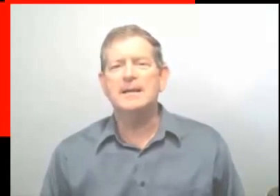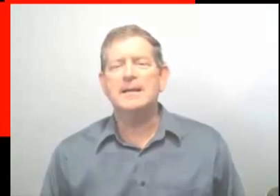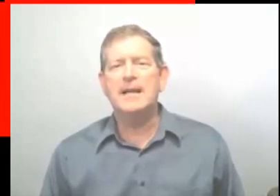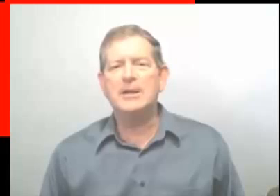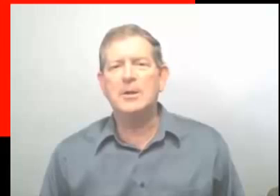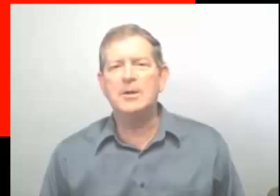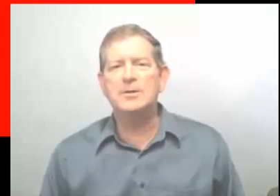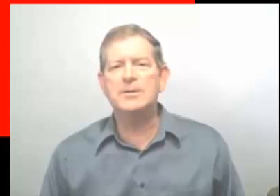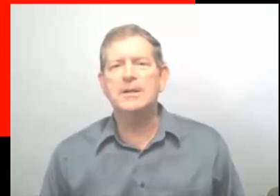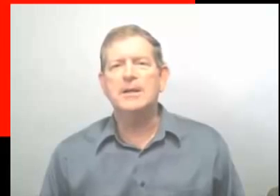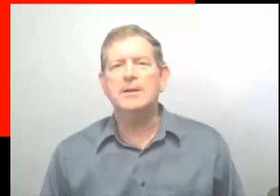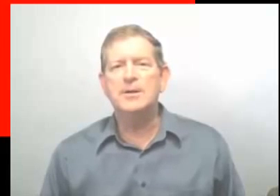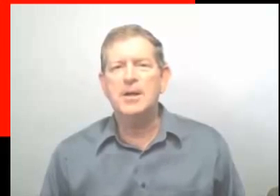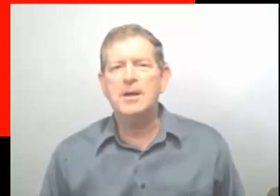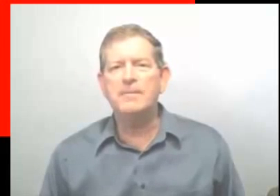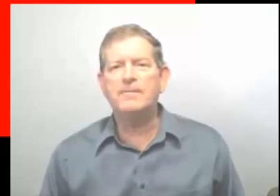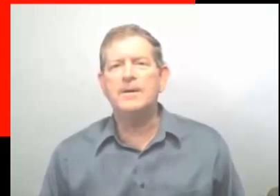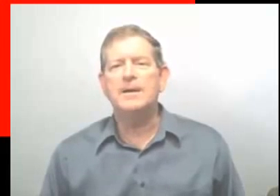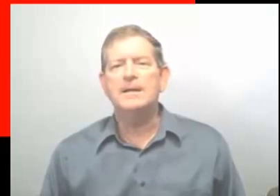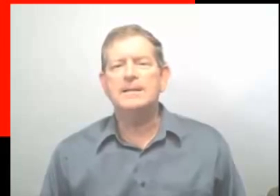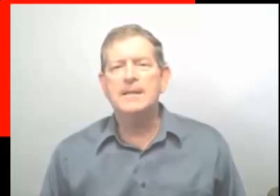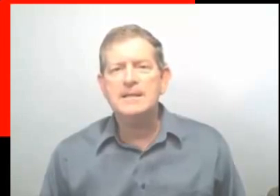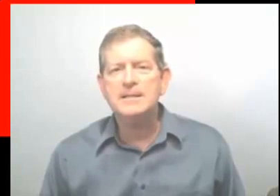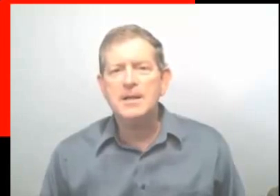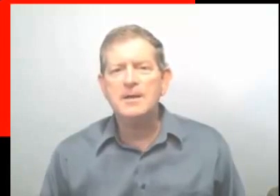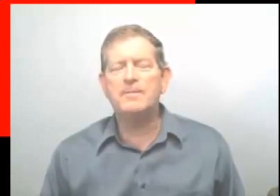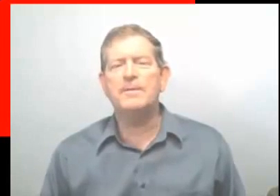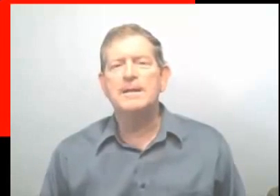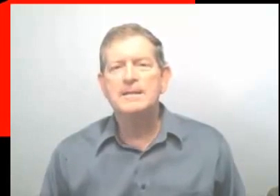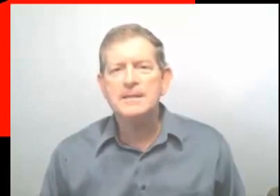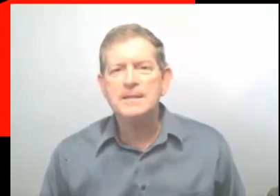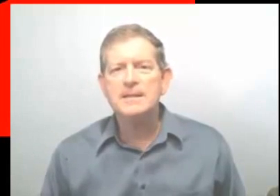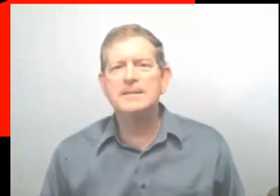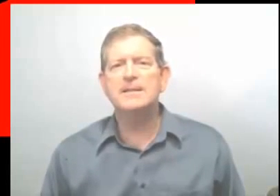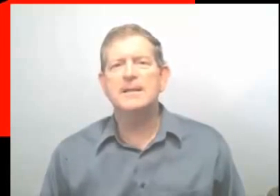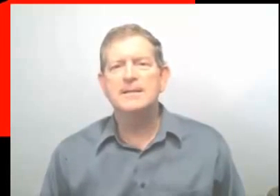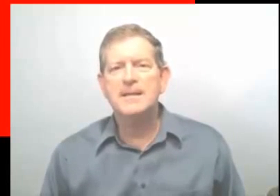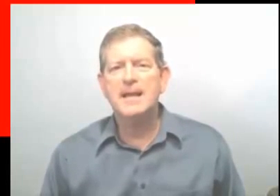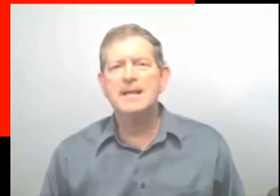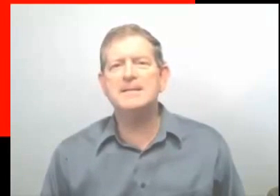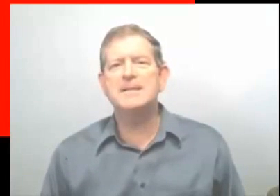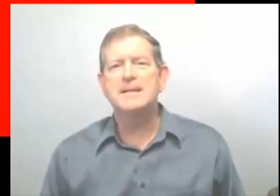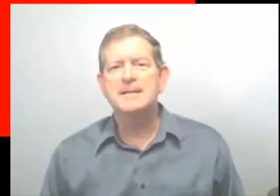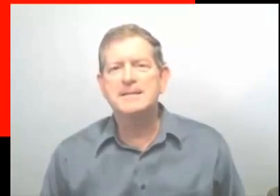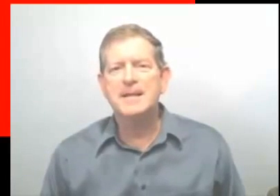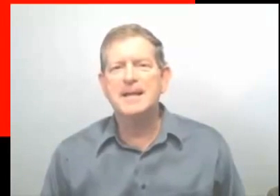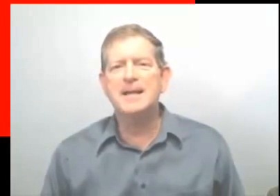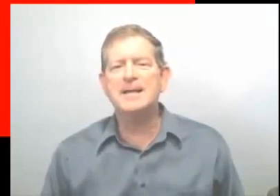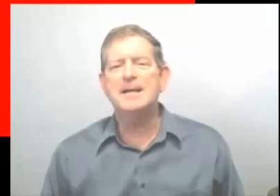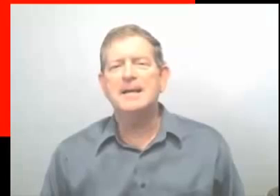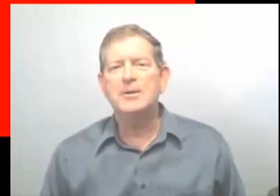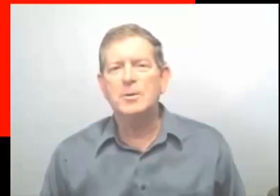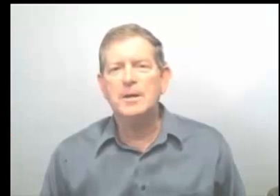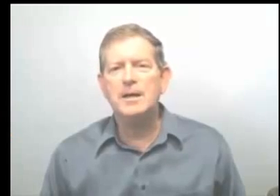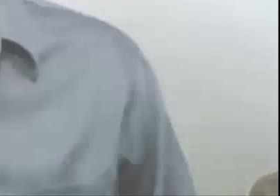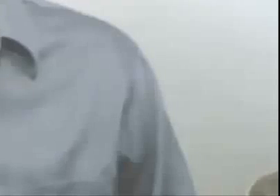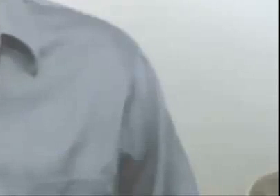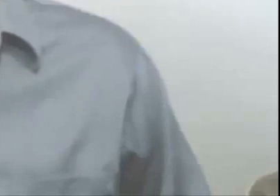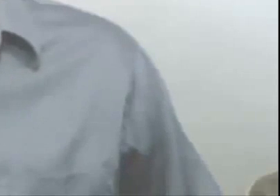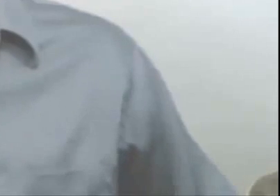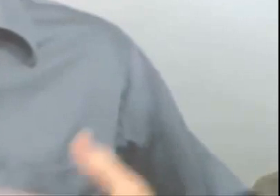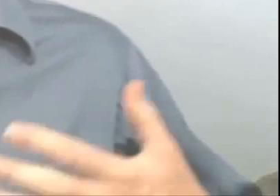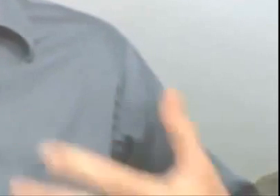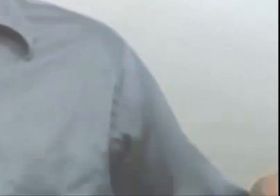13. 14. 9. 19. 10. 16. 5.